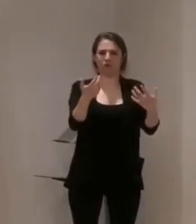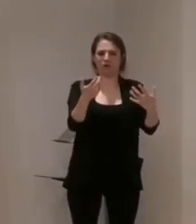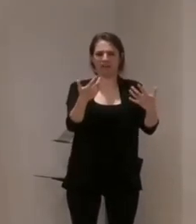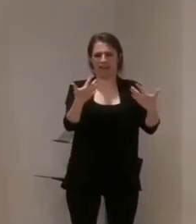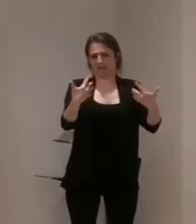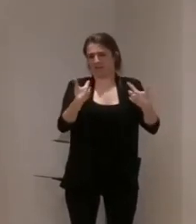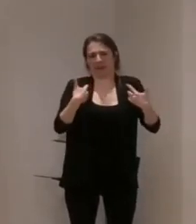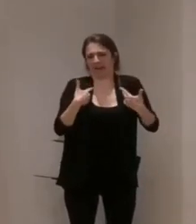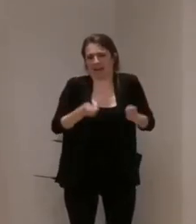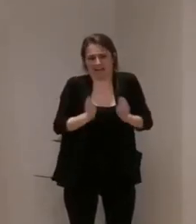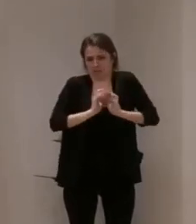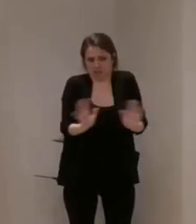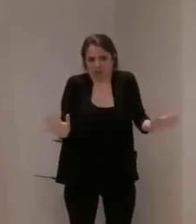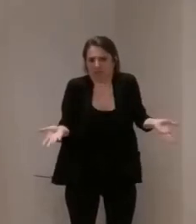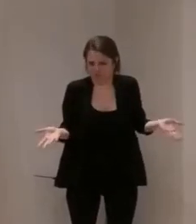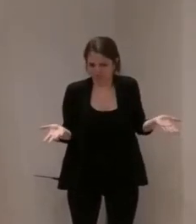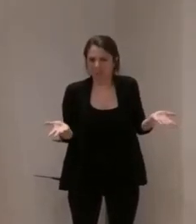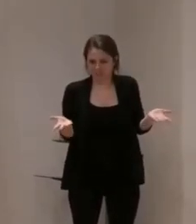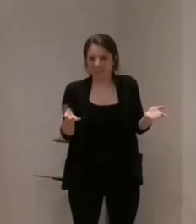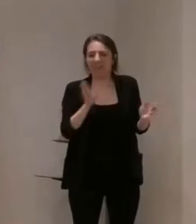dramàtica, molt d'una manera dramàtica,